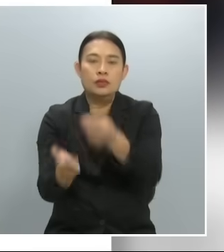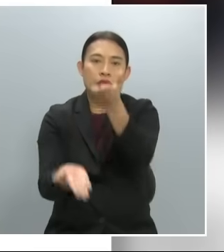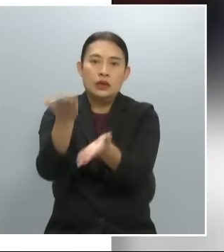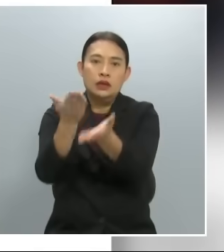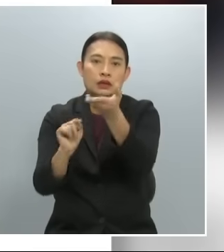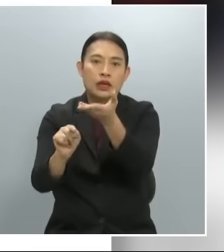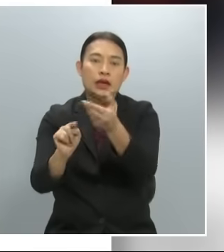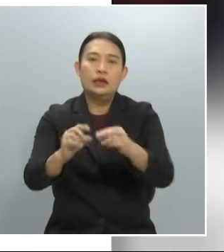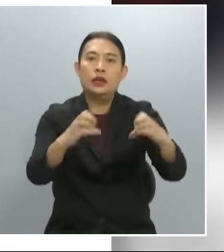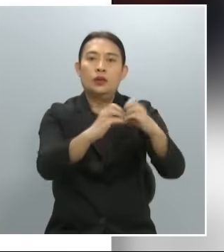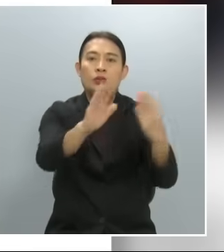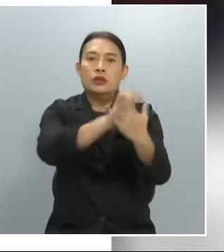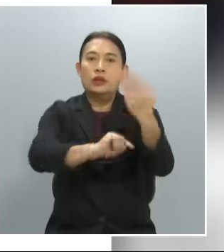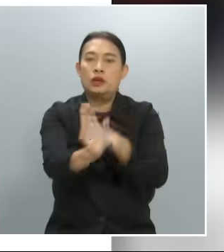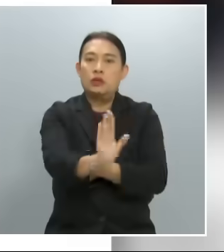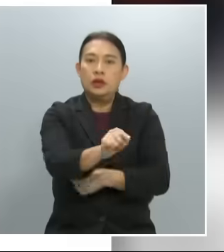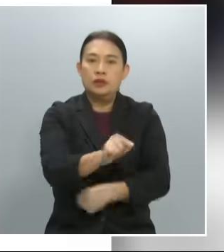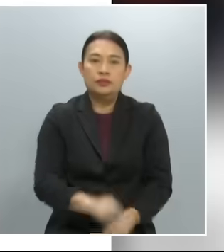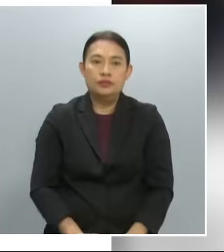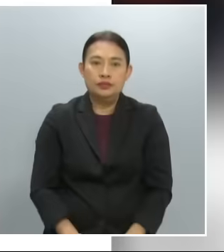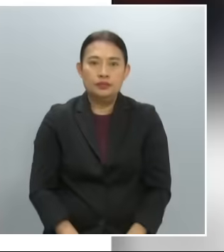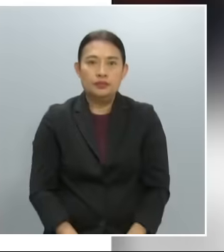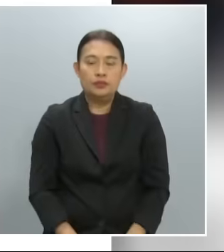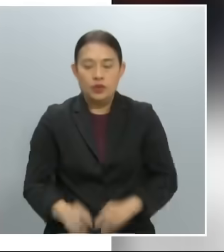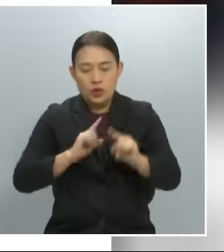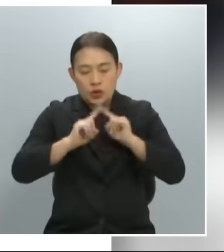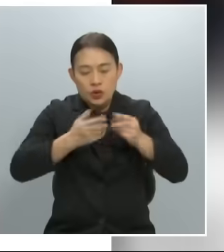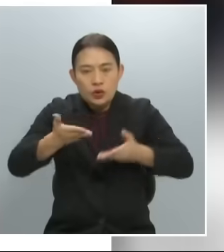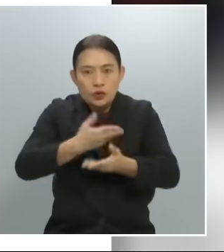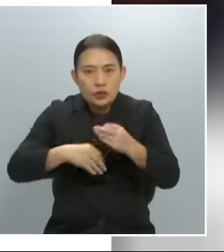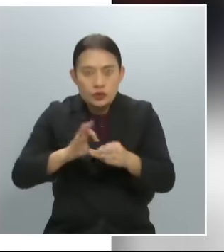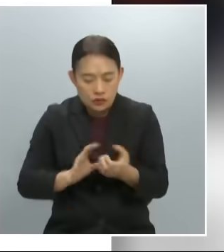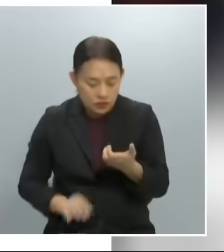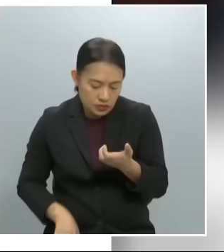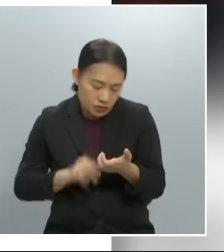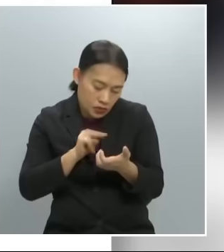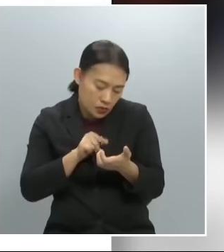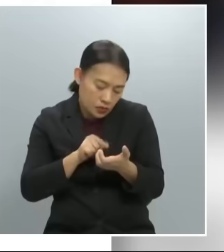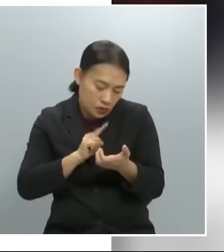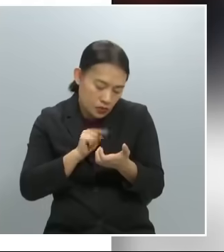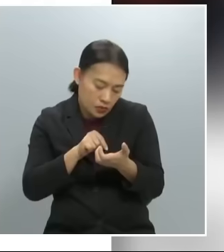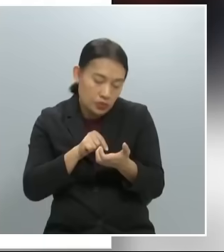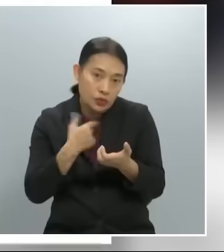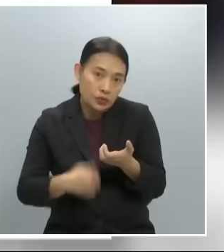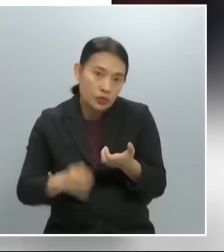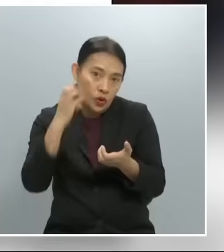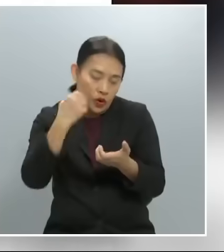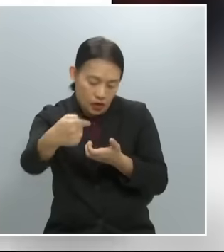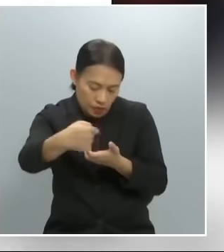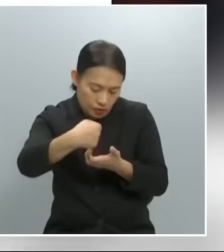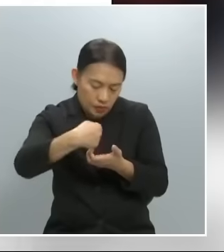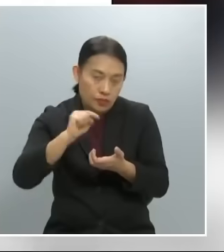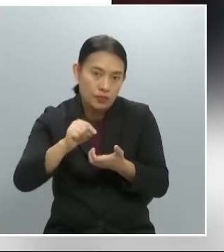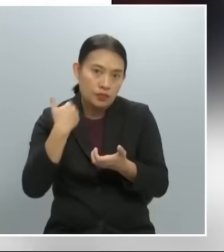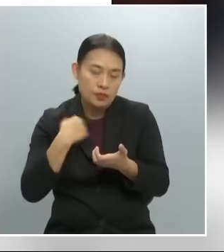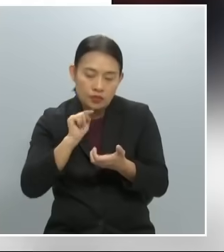ภูมิใจไทย แล้วยังบอกอะไรเนี่ย ตอนที่คุยกันยังหยิบมือถือขึ้นมาดูแล้วก็บอกว่าเนี่ยยังโทรเข้ามาไม่หยุดโดน